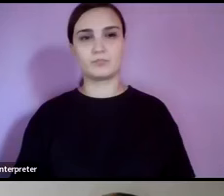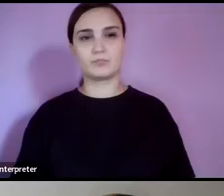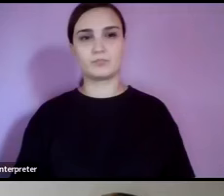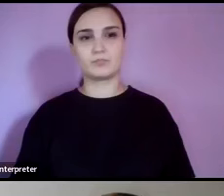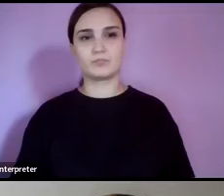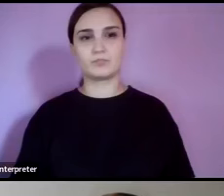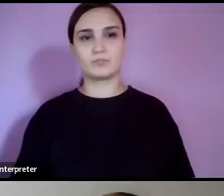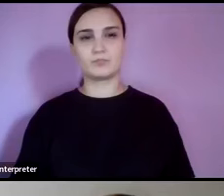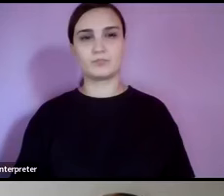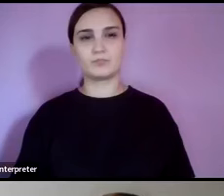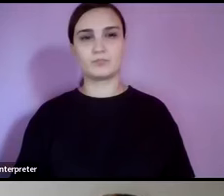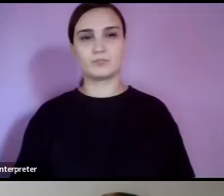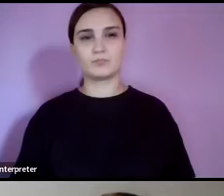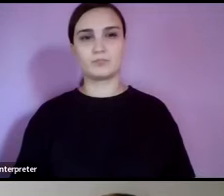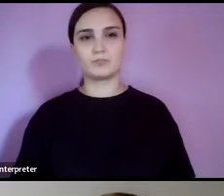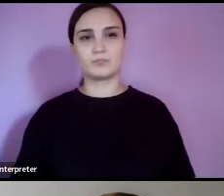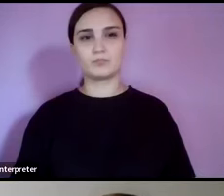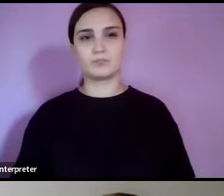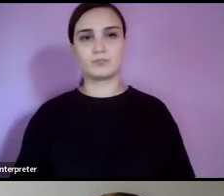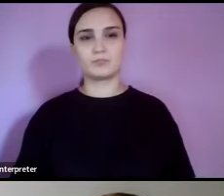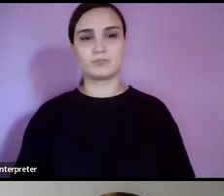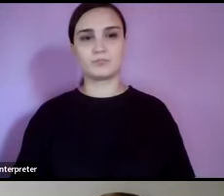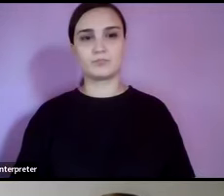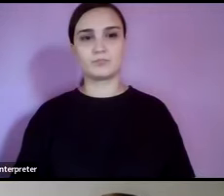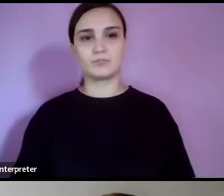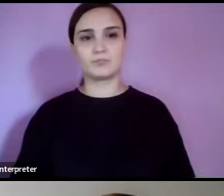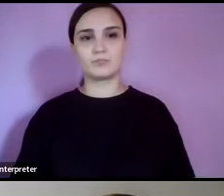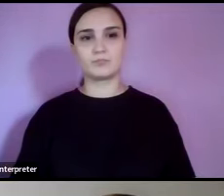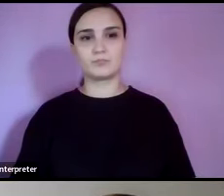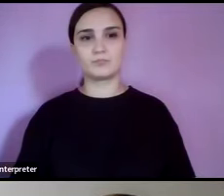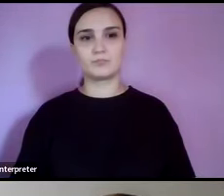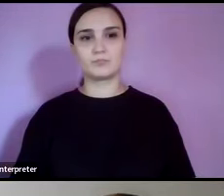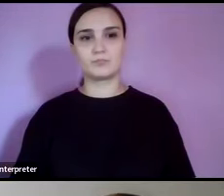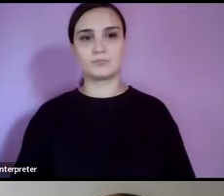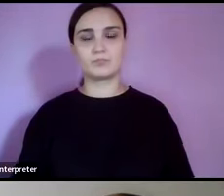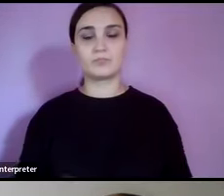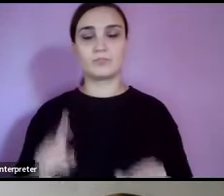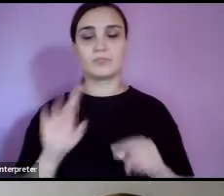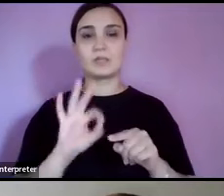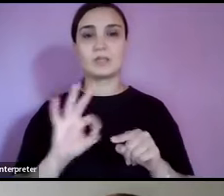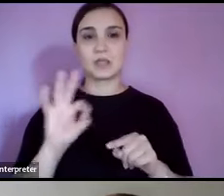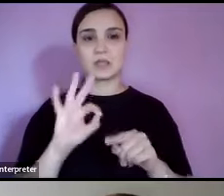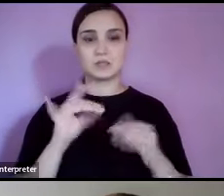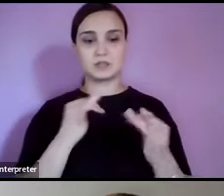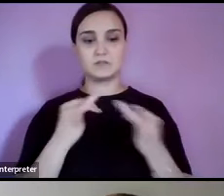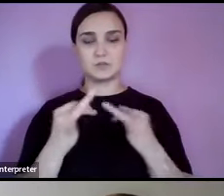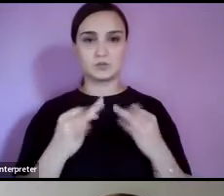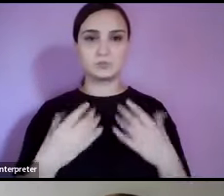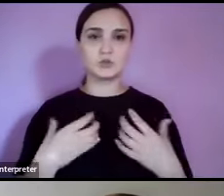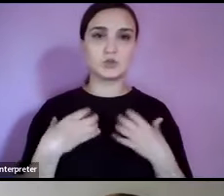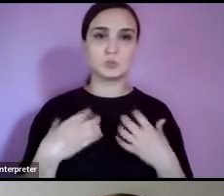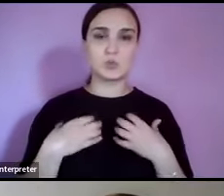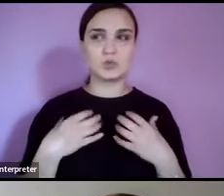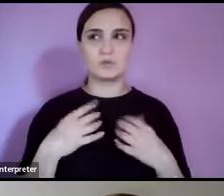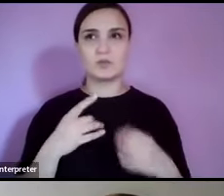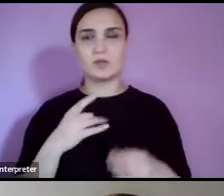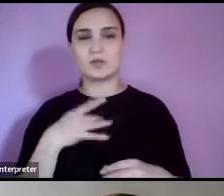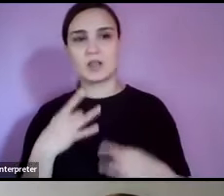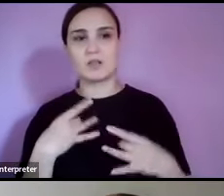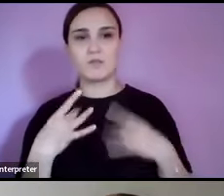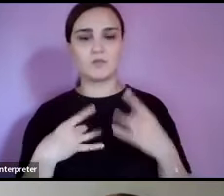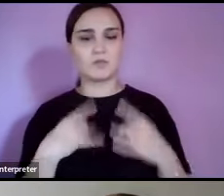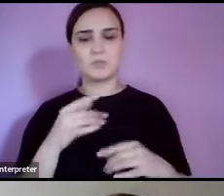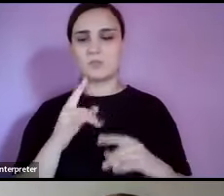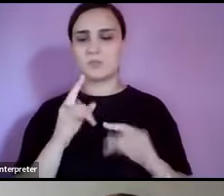feeling of having to start over as well. და ის რაზეც ჩვენ ვისაუბრებთ, ეს შფოთვა და ღელვა ყველა ასაკის